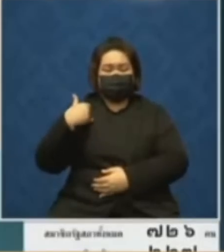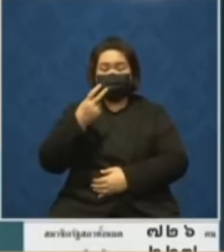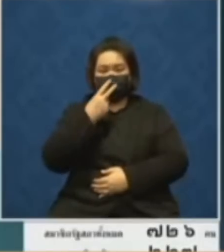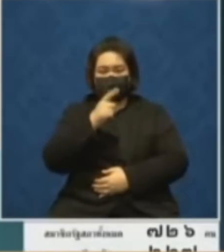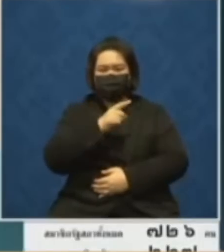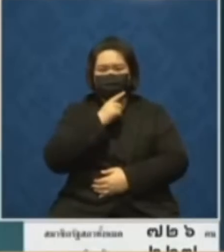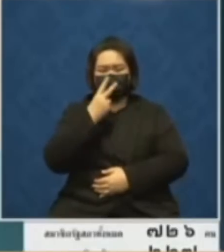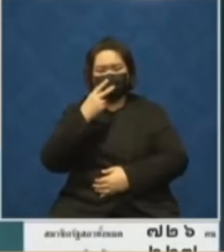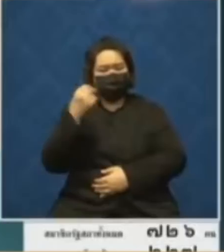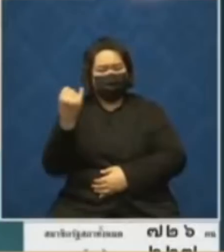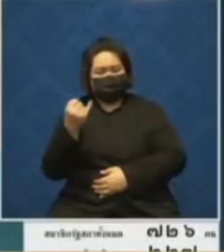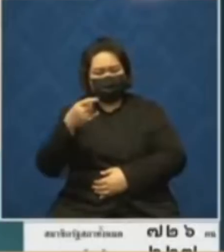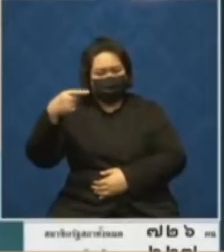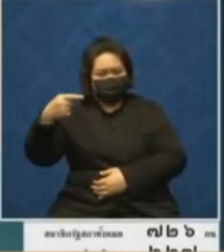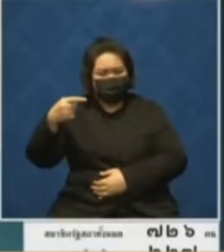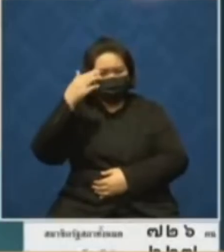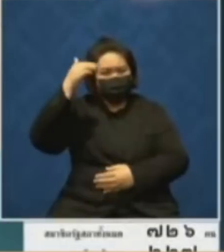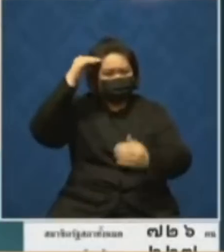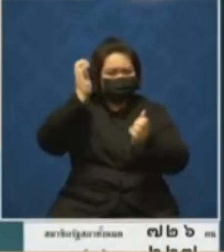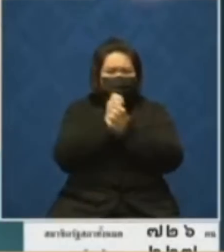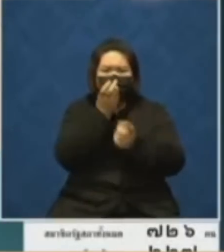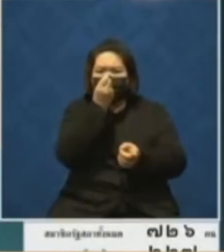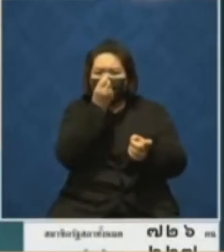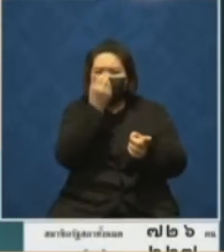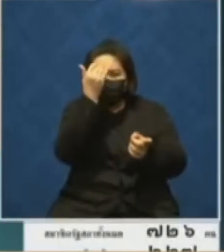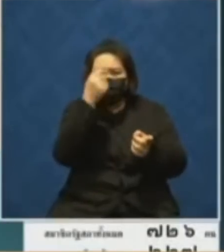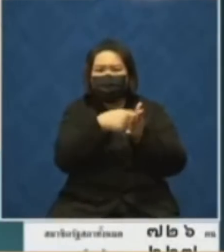ด้านล็บ ก็บอกว่าแล้ว ทำไม ต้อง เอา ตำโรด เป็ หนูอง ยา ด้วยละ